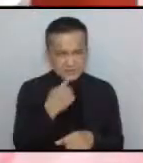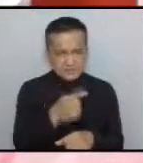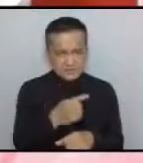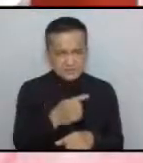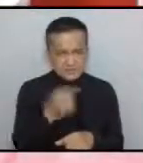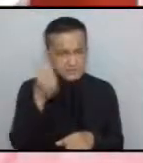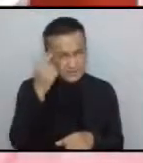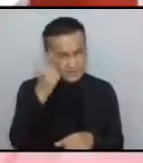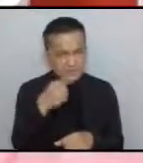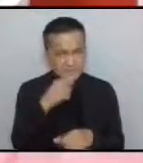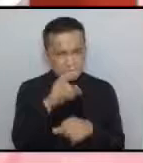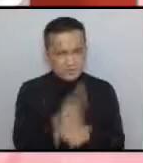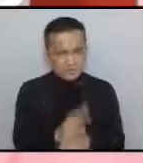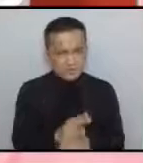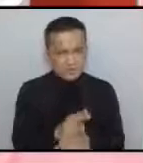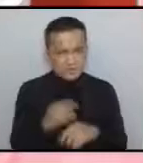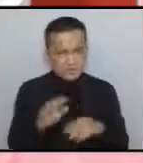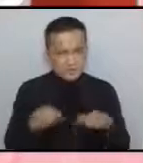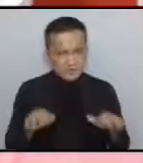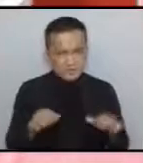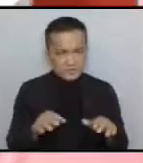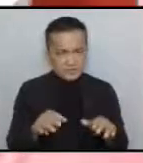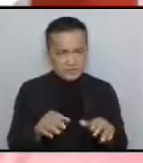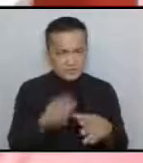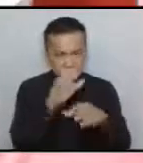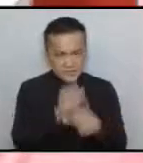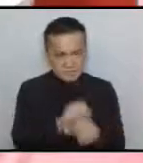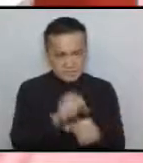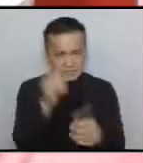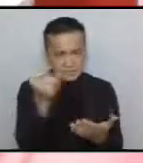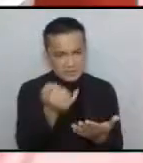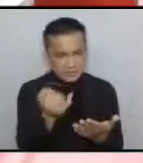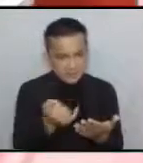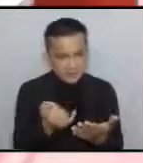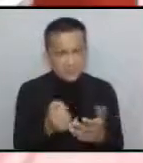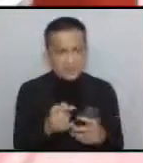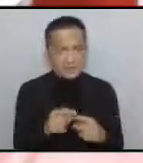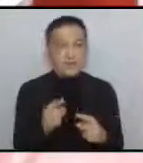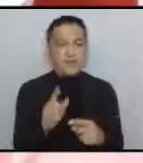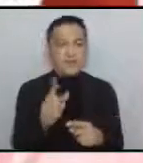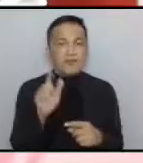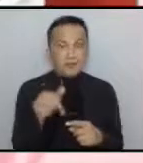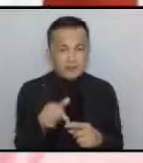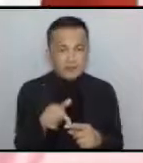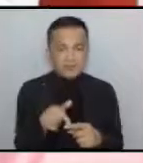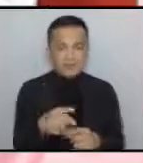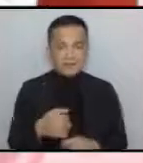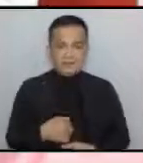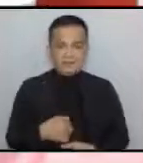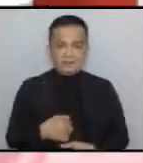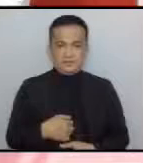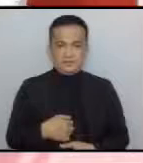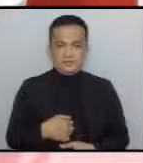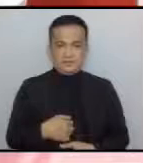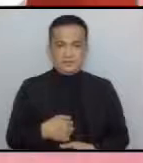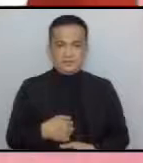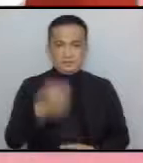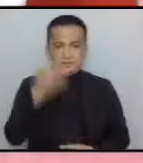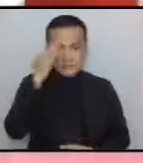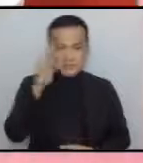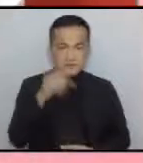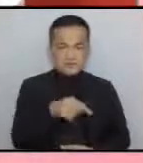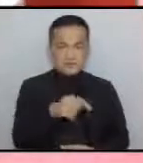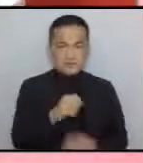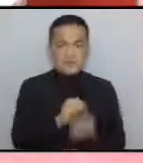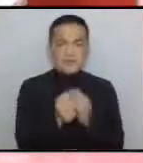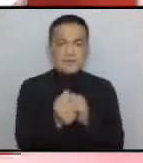usual na bata lang, di ba, mahilig ka mag-drawing. Mm. Pero ganun lang, hindi ko alam na siya yung magiging ano ko. Passion. Magiging right.